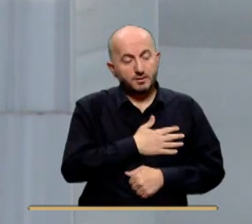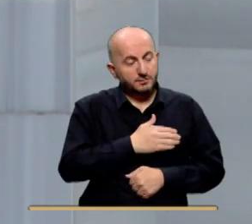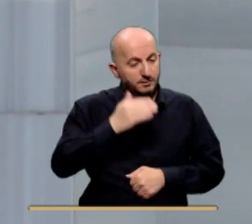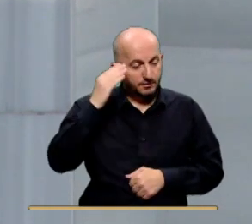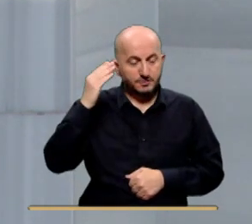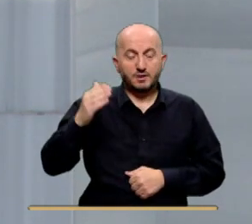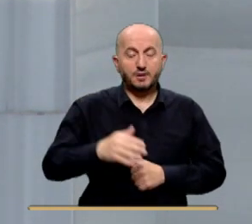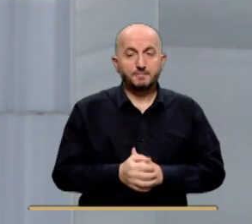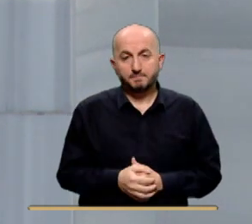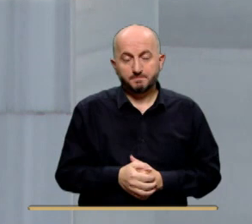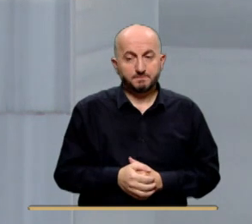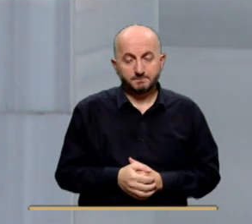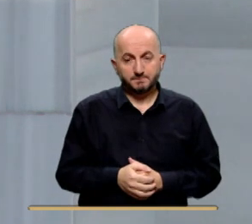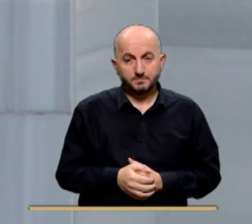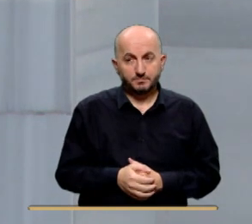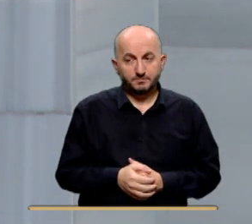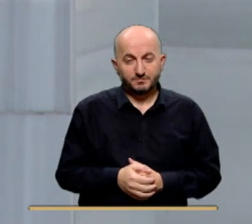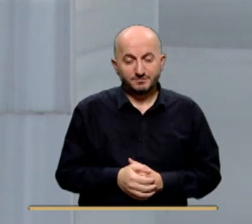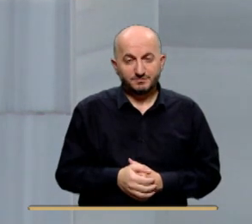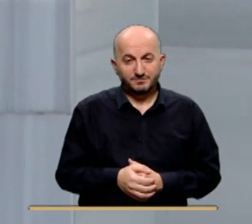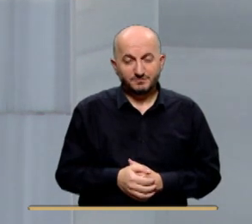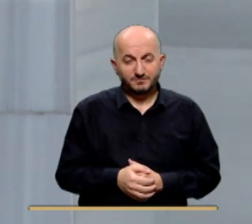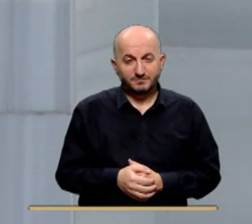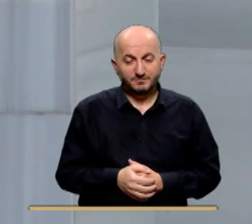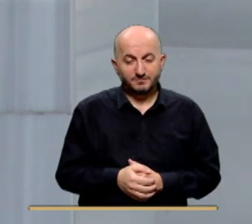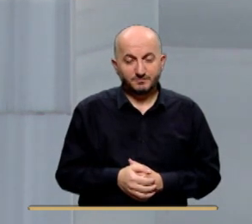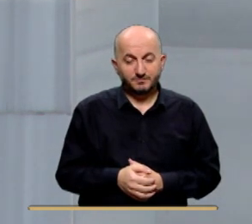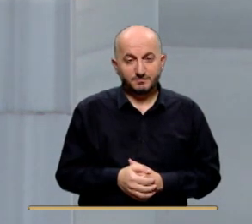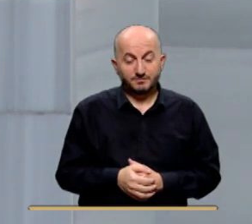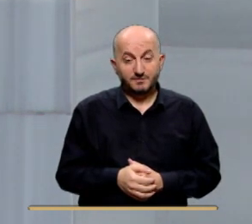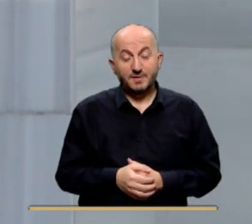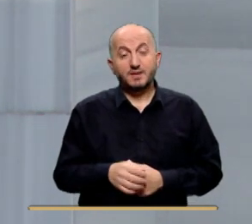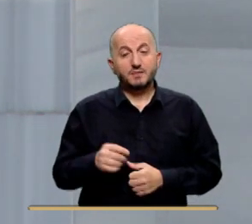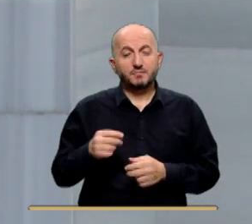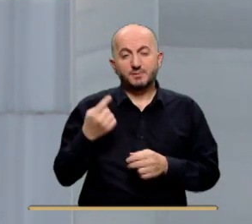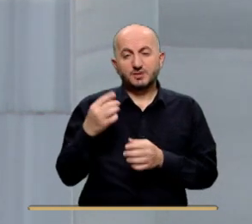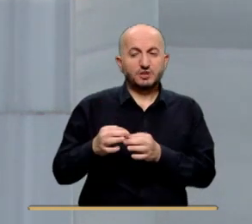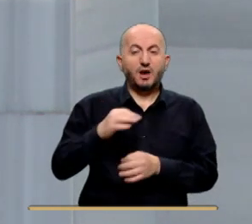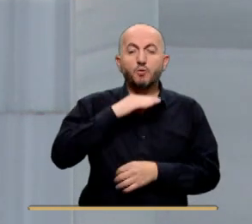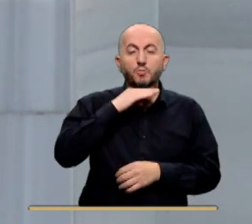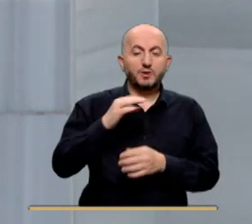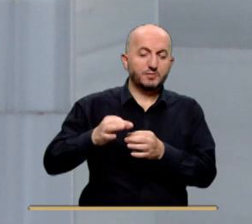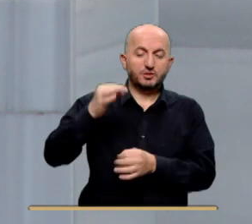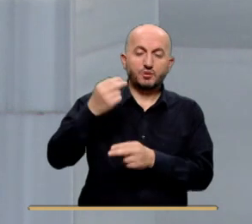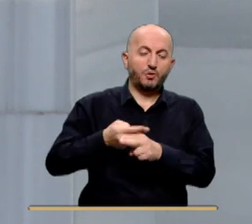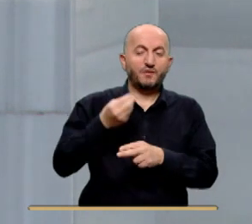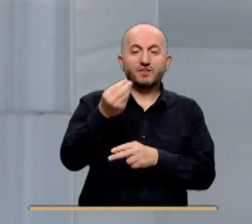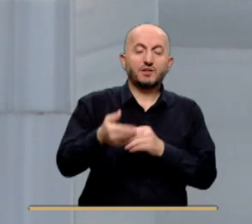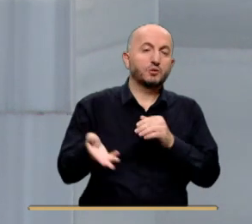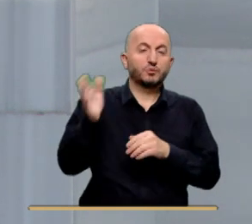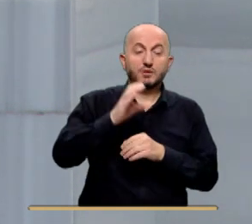aleyhissalatu vesselam. Hatta bir batılıdan örnek verdikten sonra İslam hukukçusu büyük